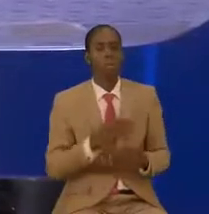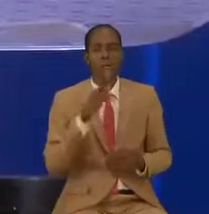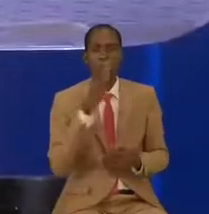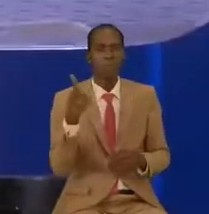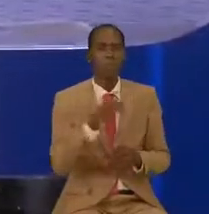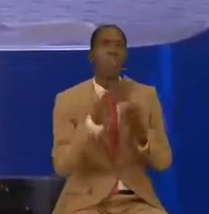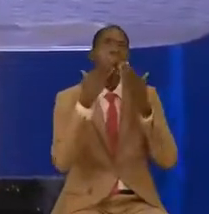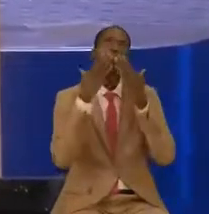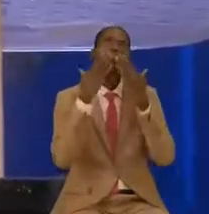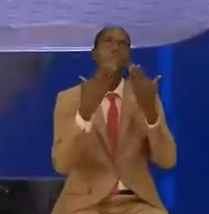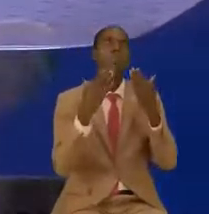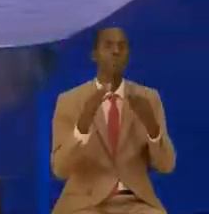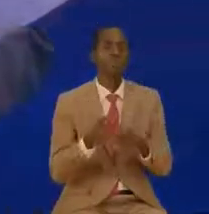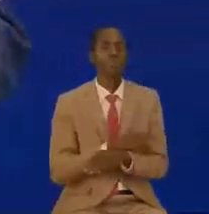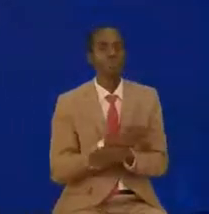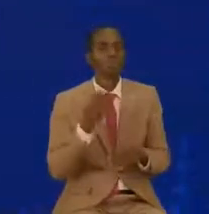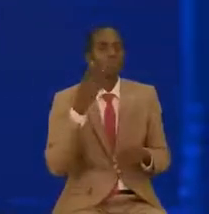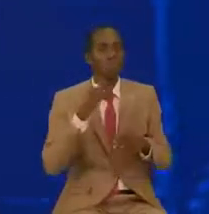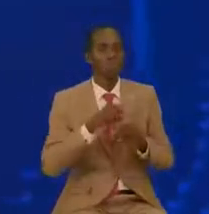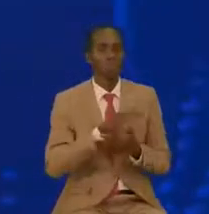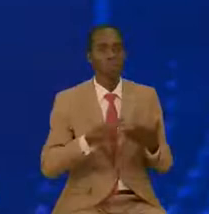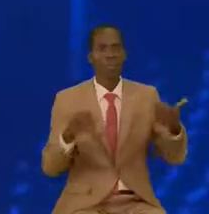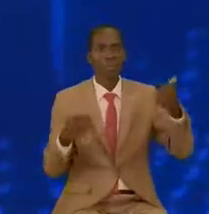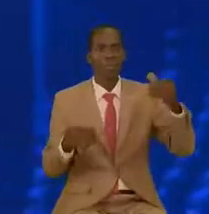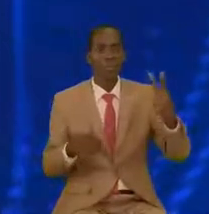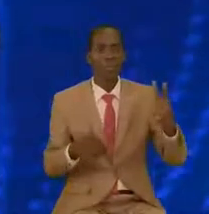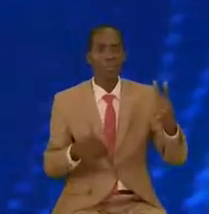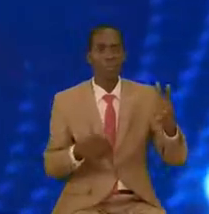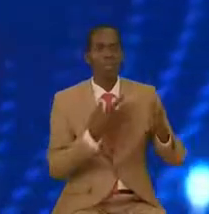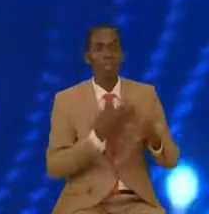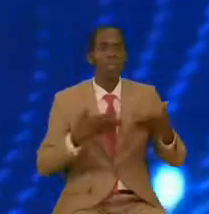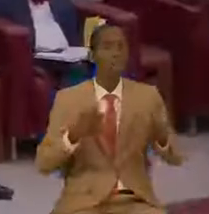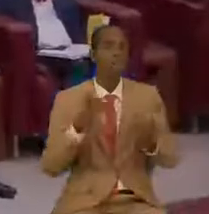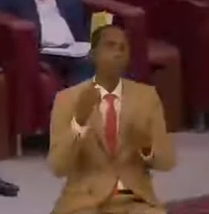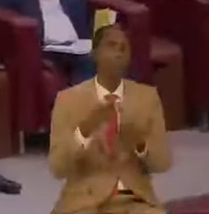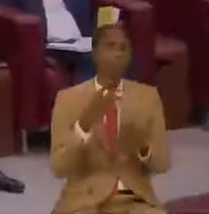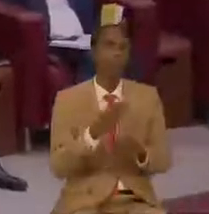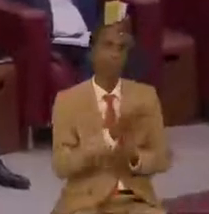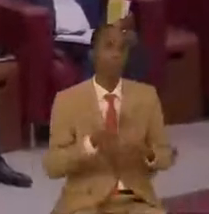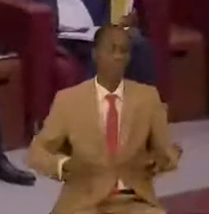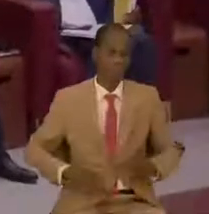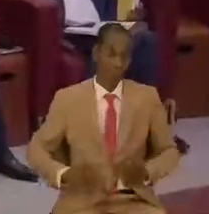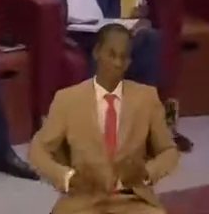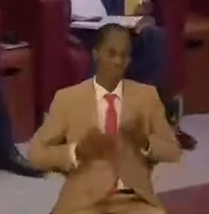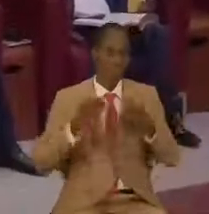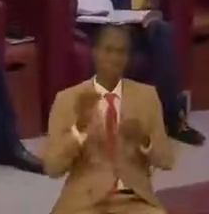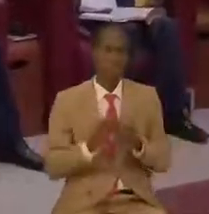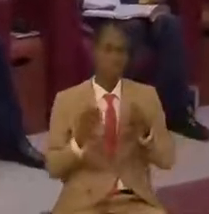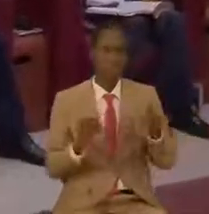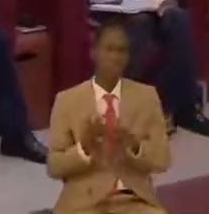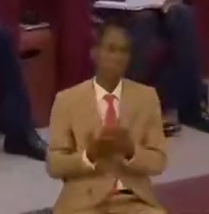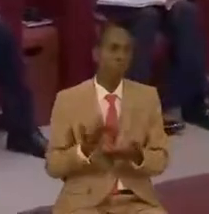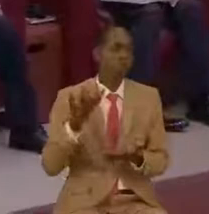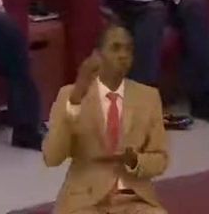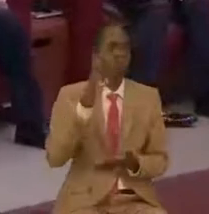vos cœurs et soyez reconnaissants. Verset 16. Que la parole de Christ habite